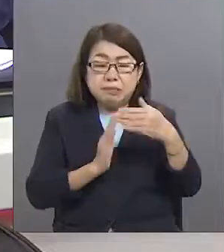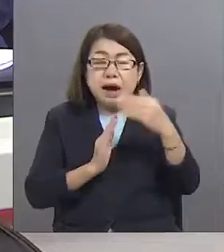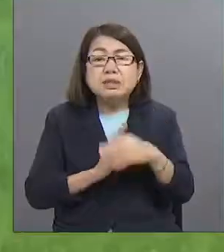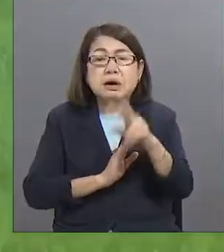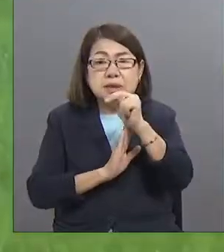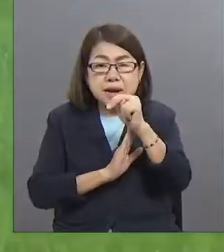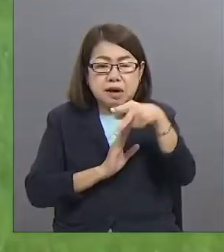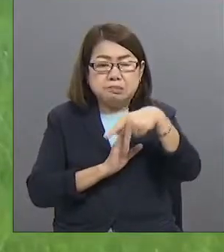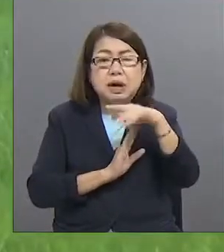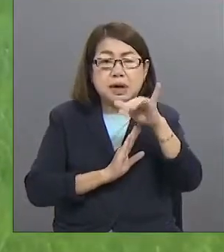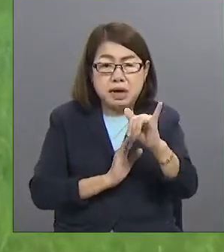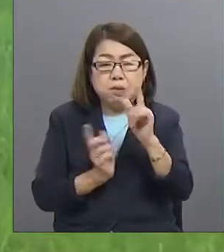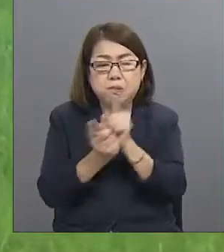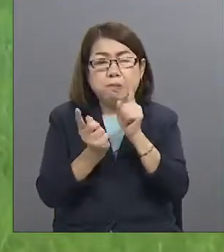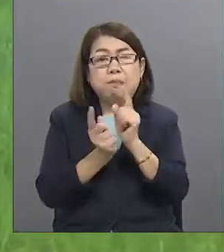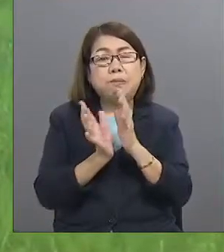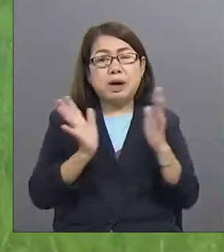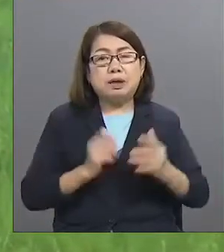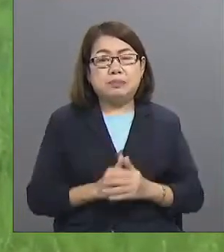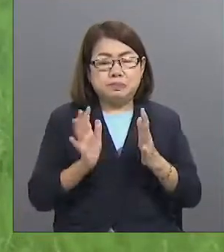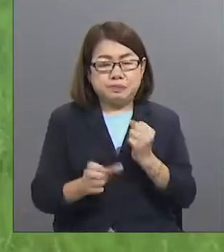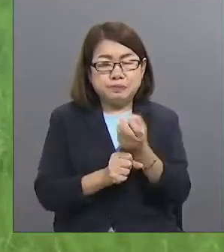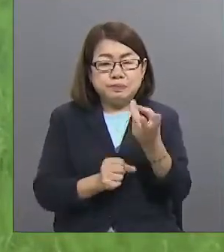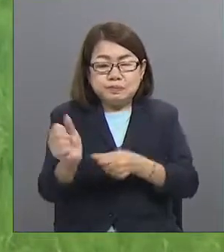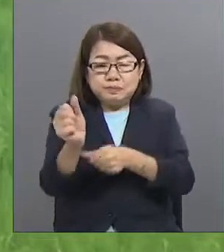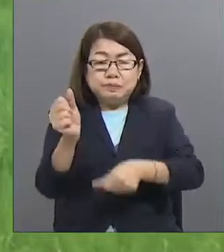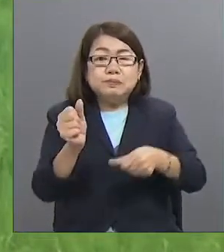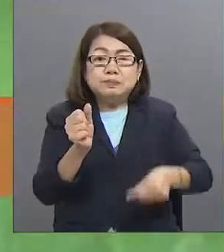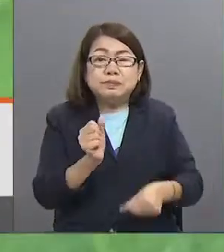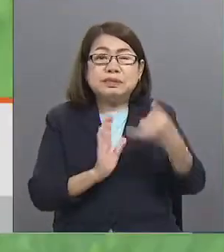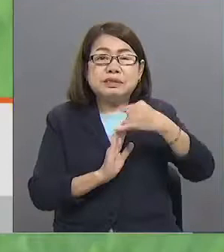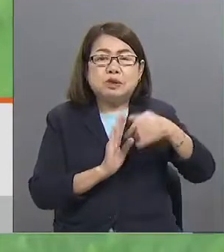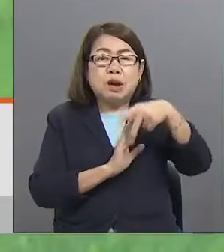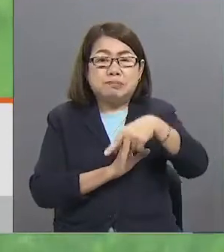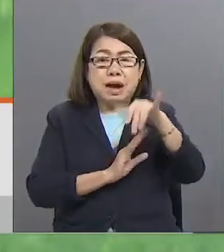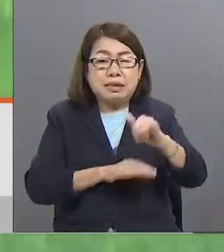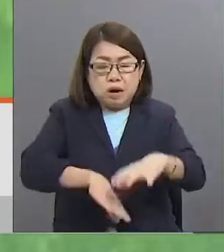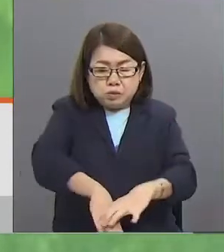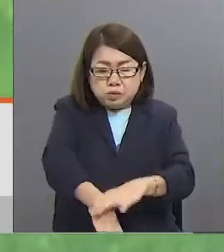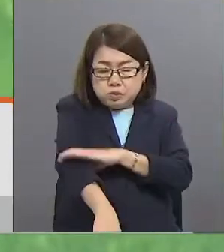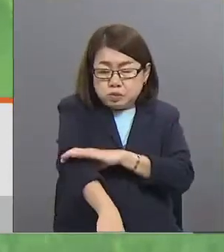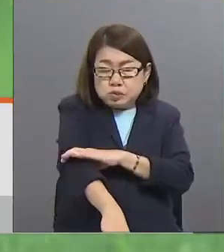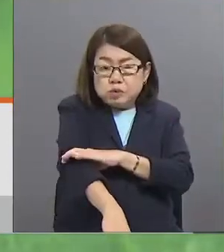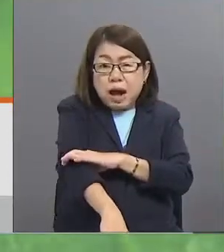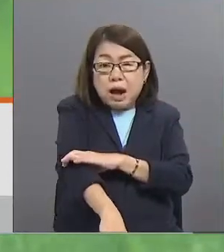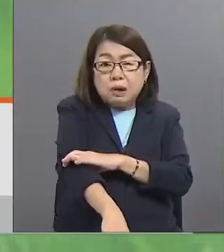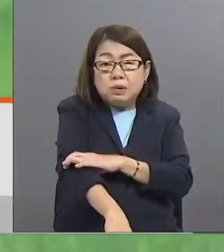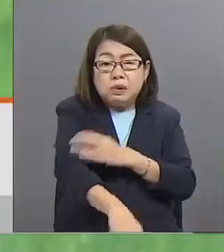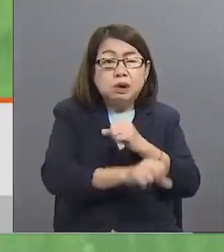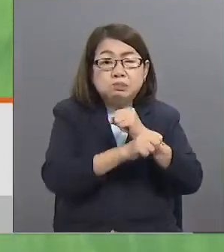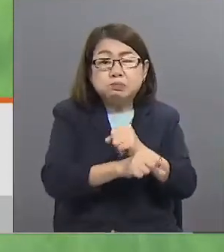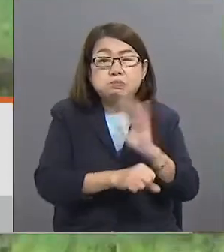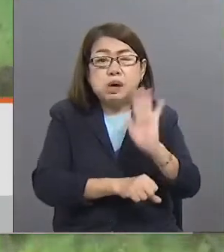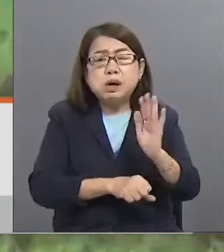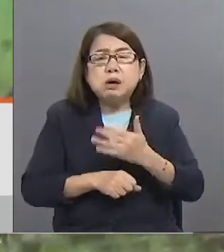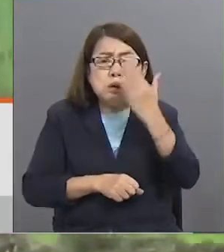ค่ะชาวนาบางส่วนในจังหวัดพะเยายังไม่สวมใส่รองเท้ายางในขณะที่ลงปักดำต้นกล้าในนา